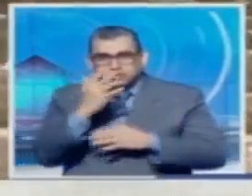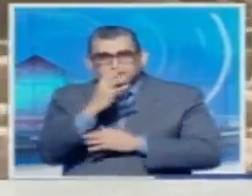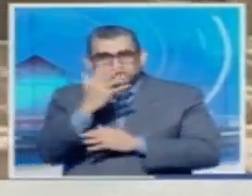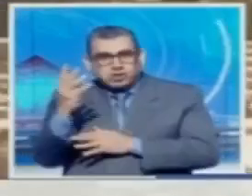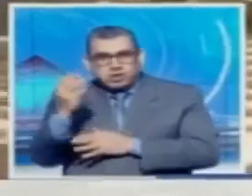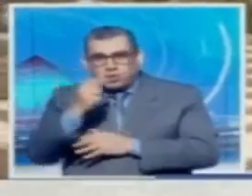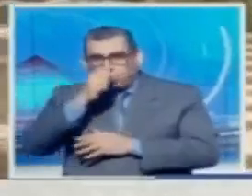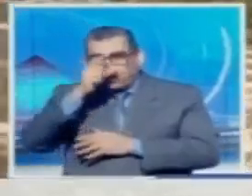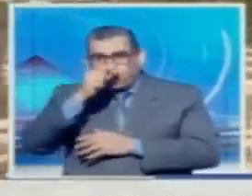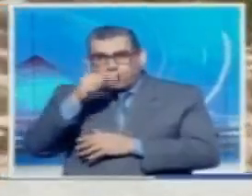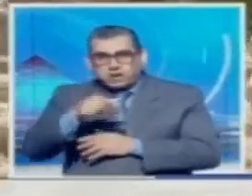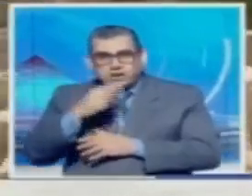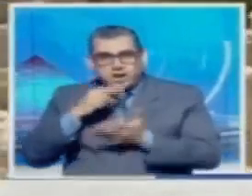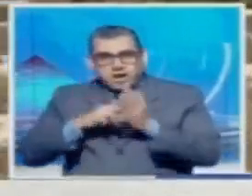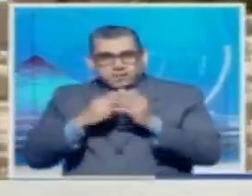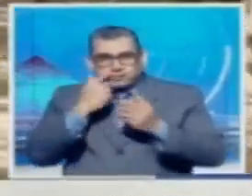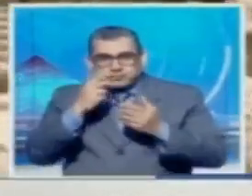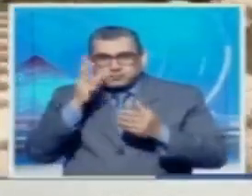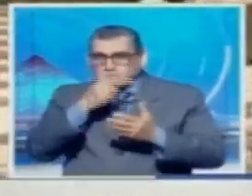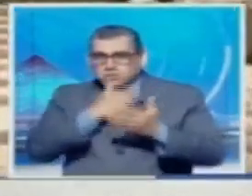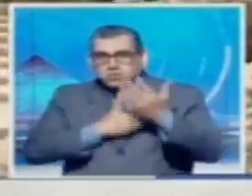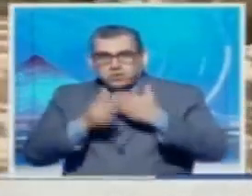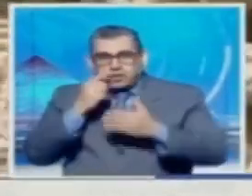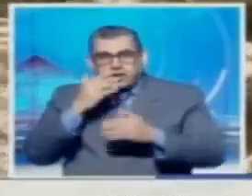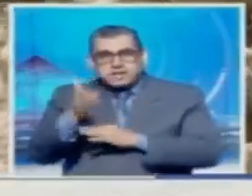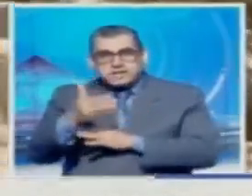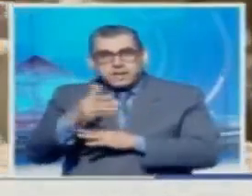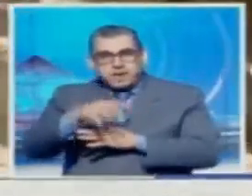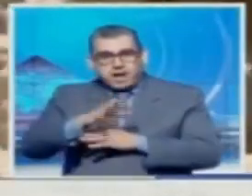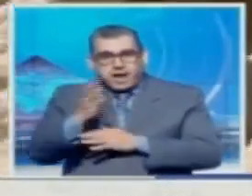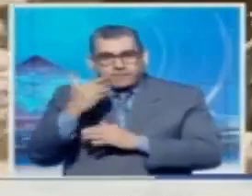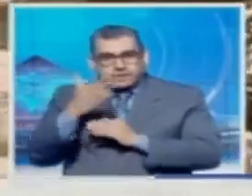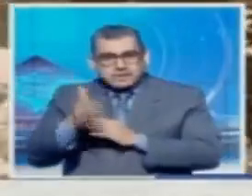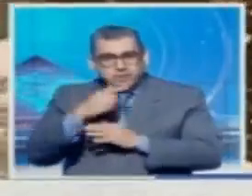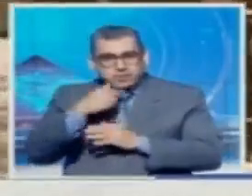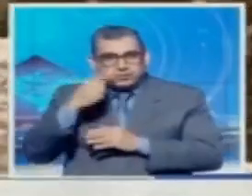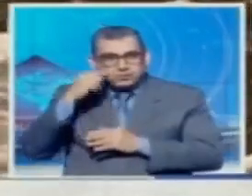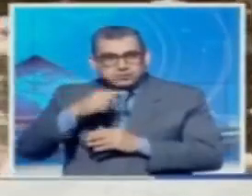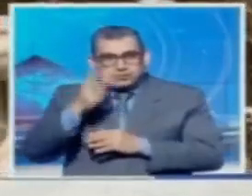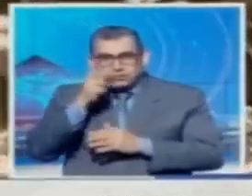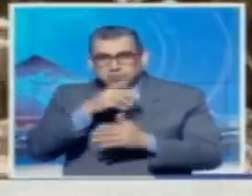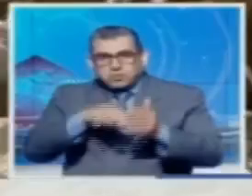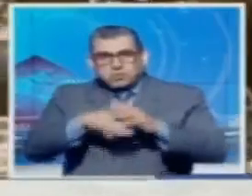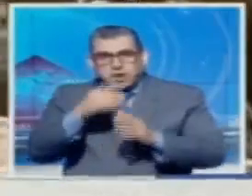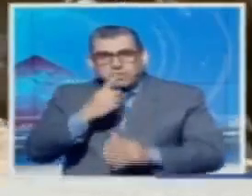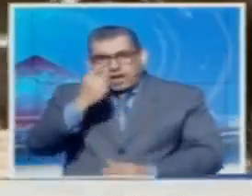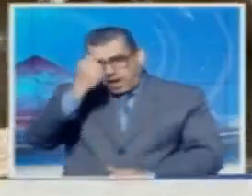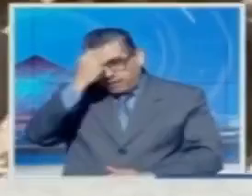والورود وعبق التاريخ. حديقة الأسماك، والتي يعود تاريخ إنشائها إلى عام